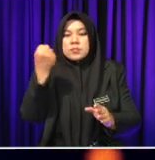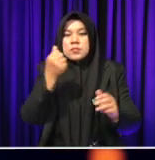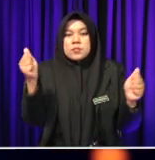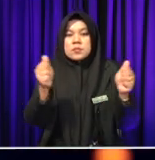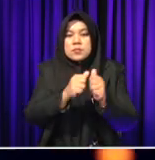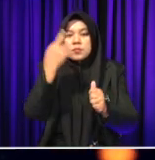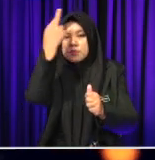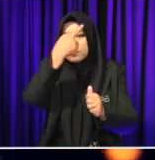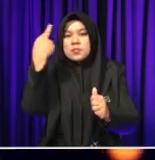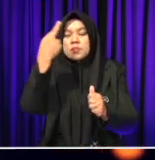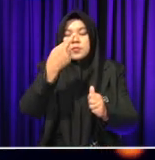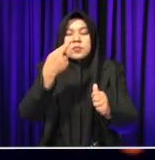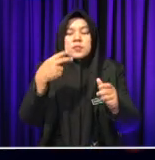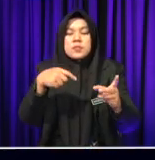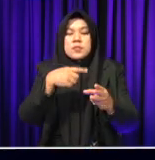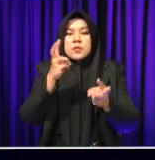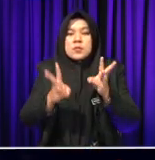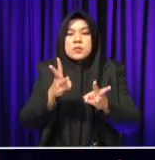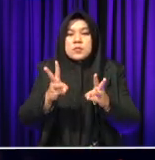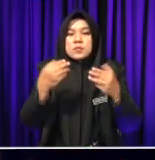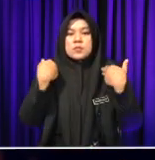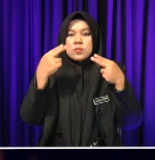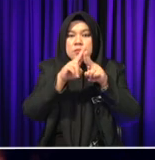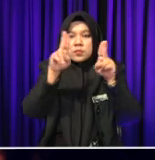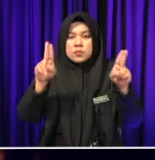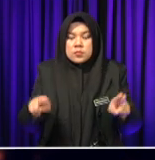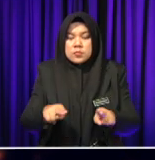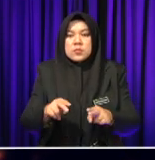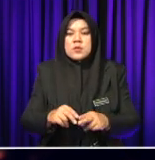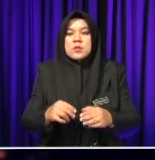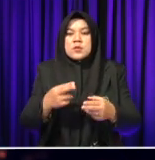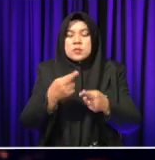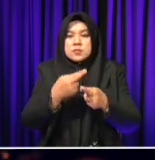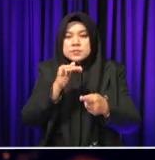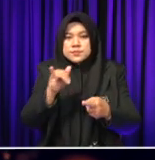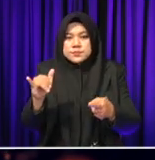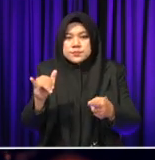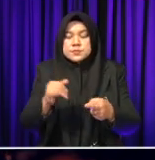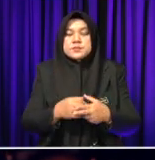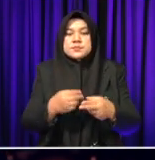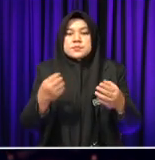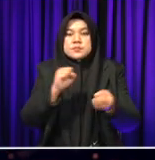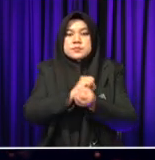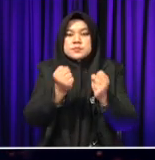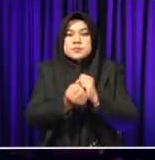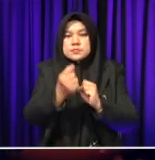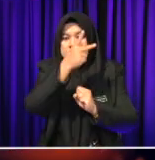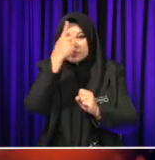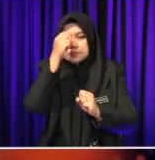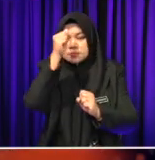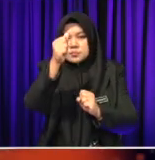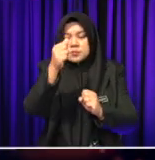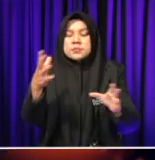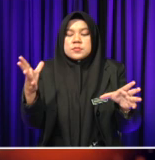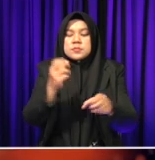uian ketika berhijah ke Madinah kesimpulannya persahabatan yang berniat kerana Allah merupakan salah satu golongan yang mendapat